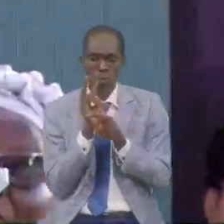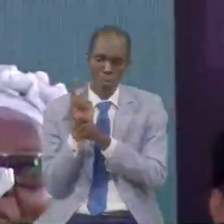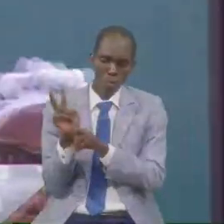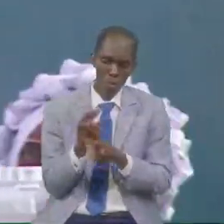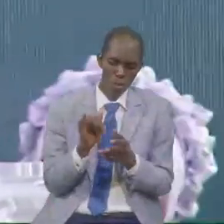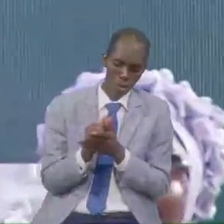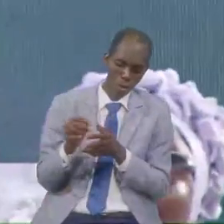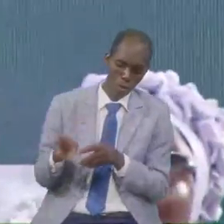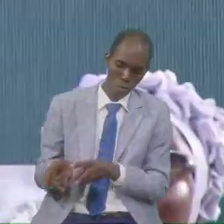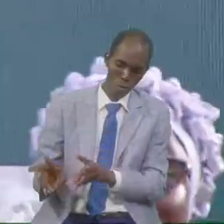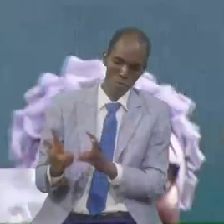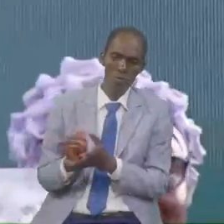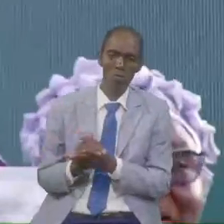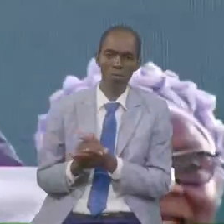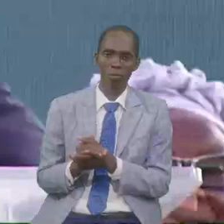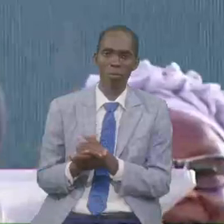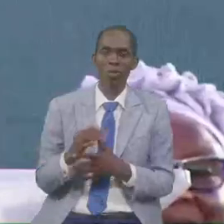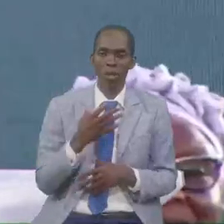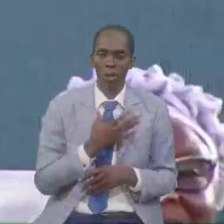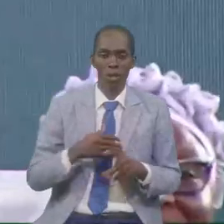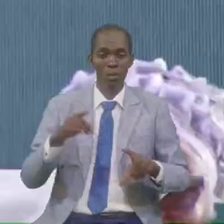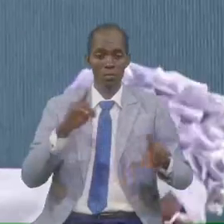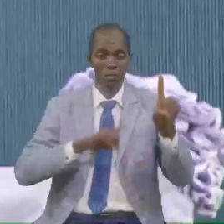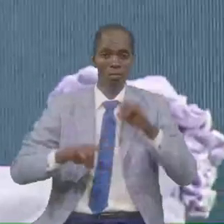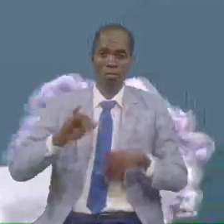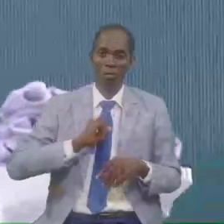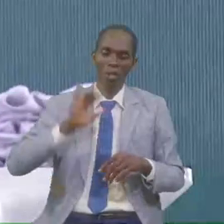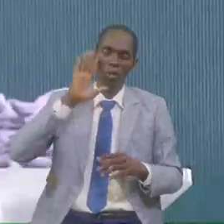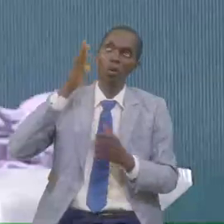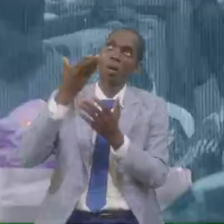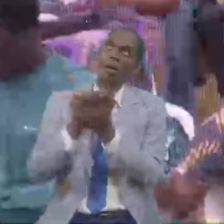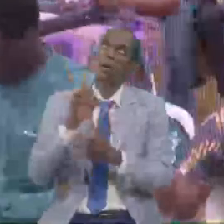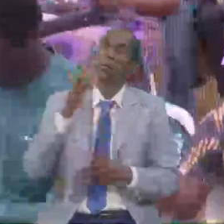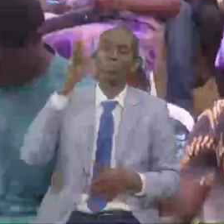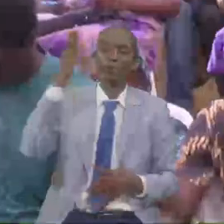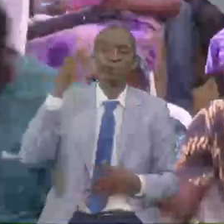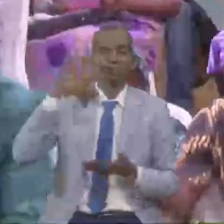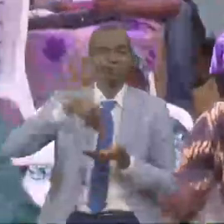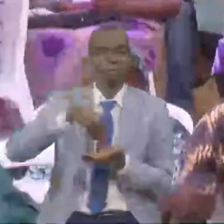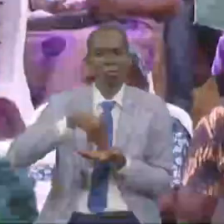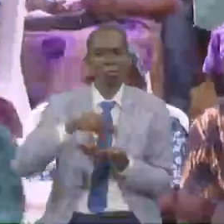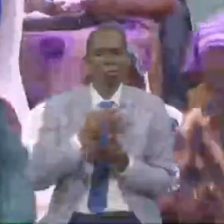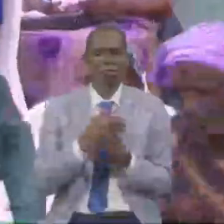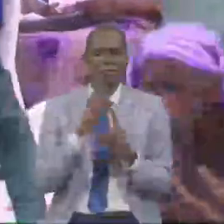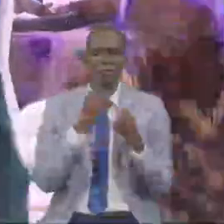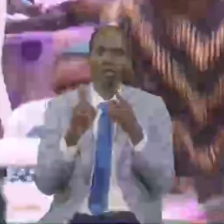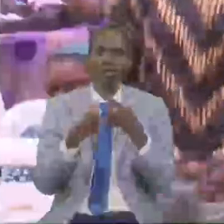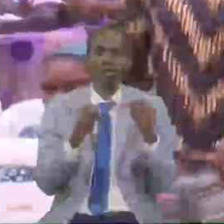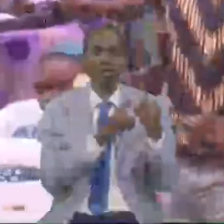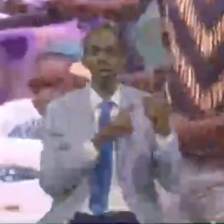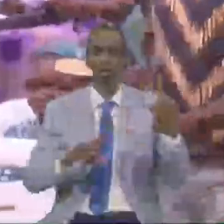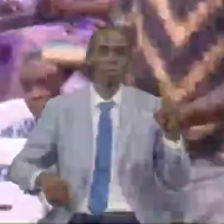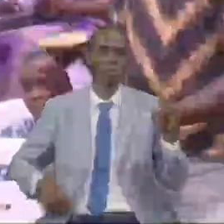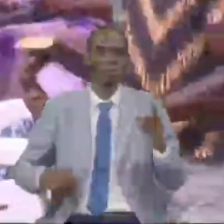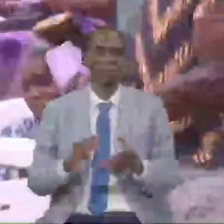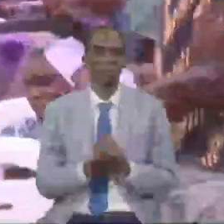sur ce chemin. Et j'arriverai là-bas. Levons-nous maintenant et parlons à Dieu.